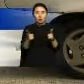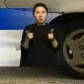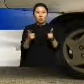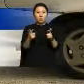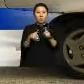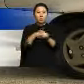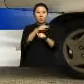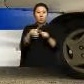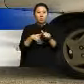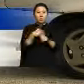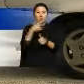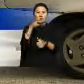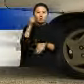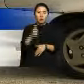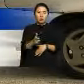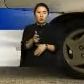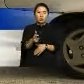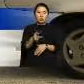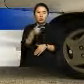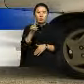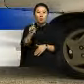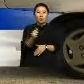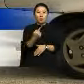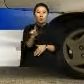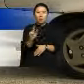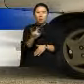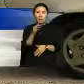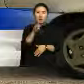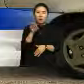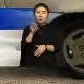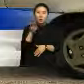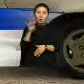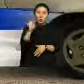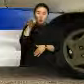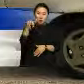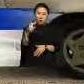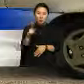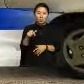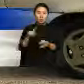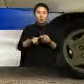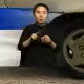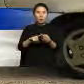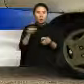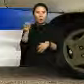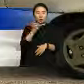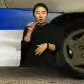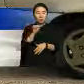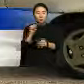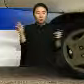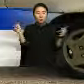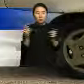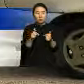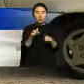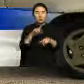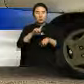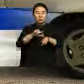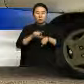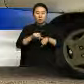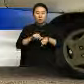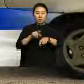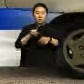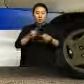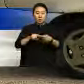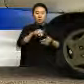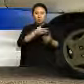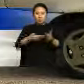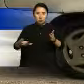강화가 되는 내용인데 유독 그 다환 방향족에 대해서만 5,000배 완화를 한다는 거는 시대에 역행을 하고 있는